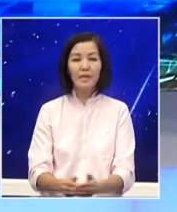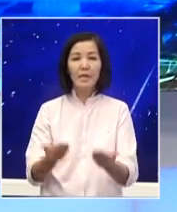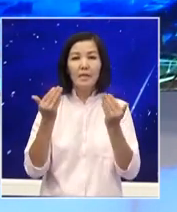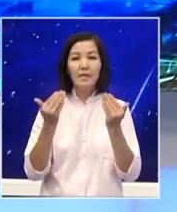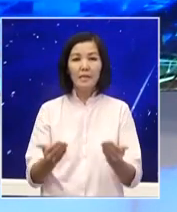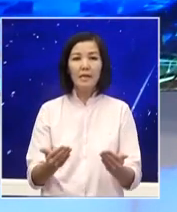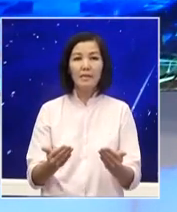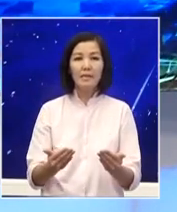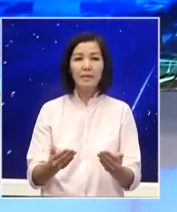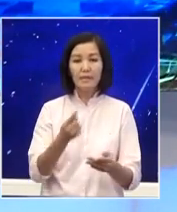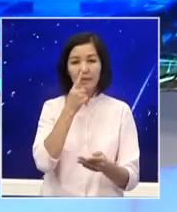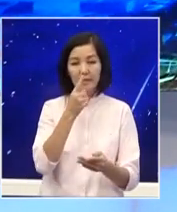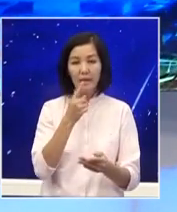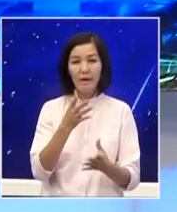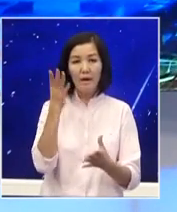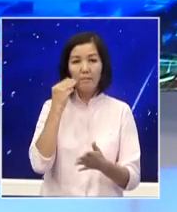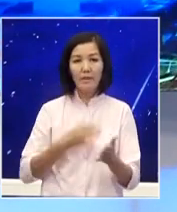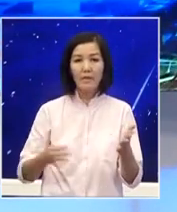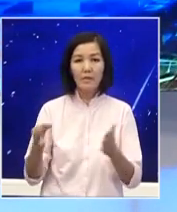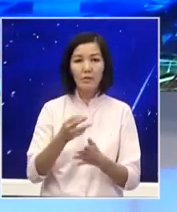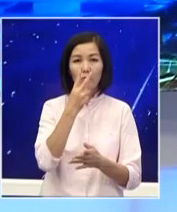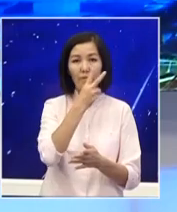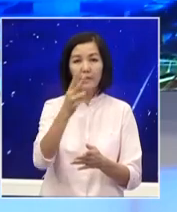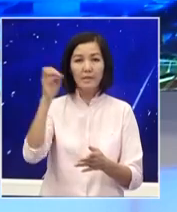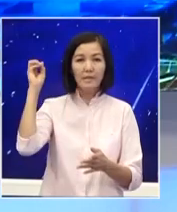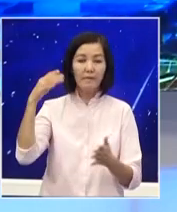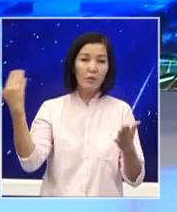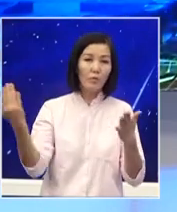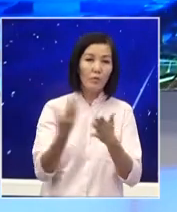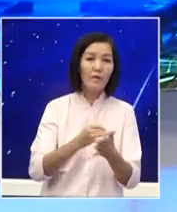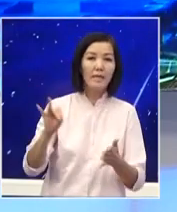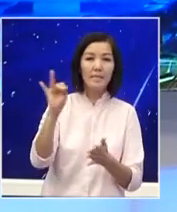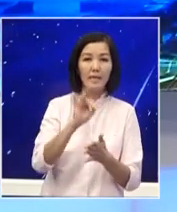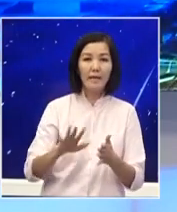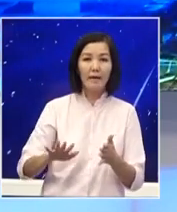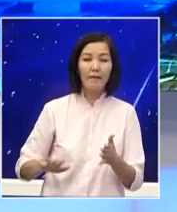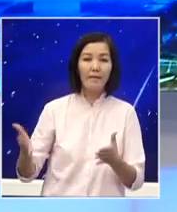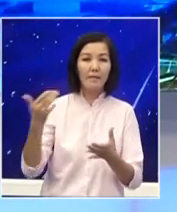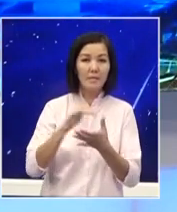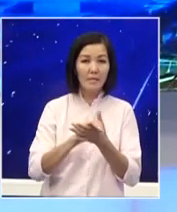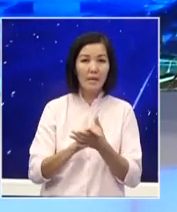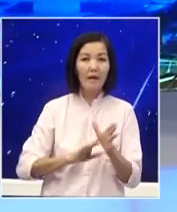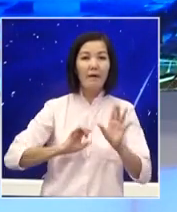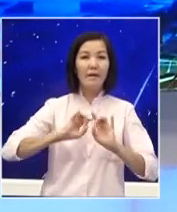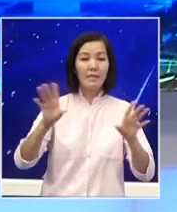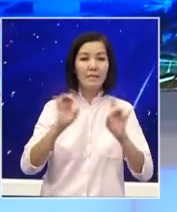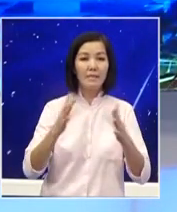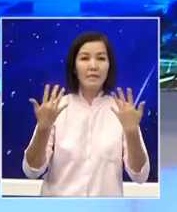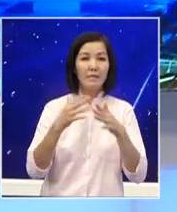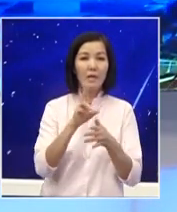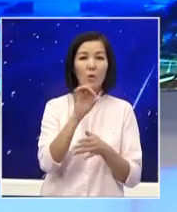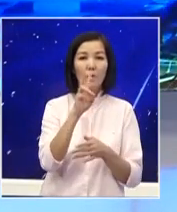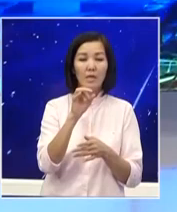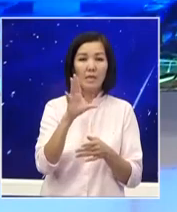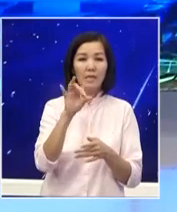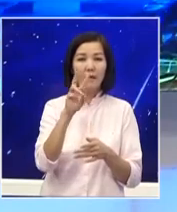сегодняшних дней на днях полноте ской области увидела свет новая история краеведческая книга рассказывающая о силе куб директор канского района